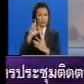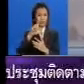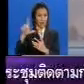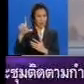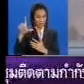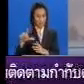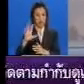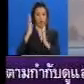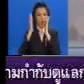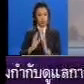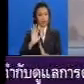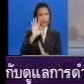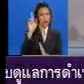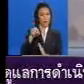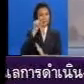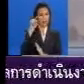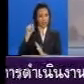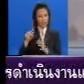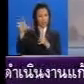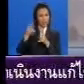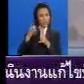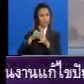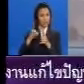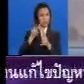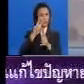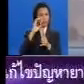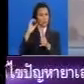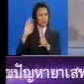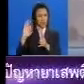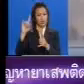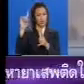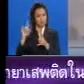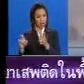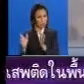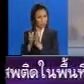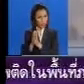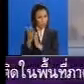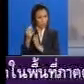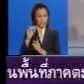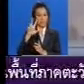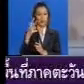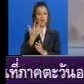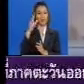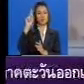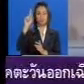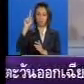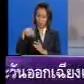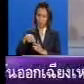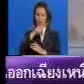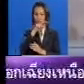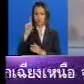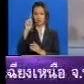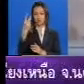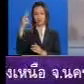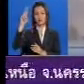า 5% ของประชากรติดเชื้อไข้หวัดใหญ่สายพันธุ์ใหม่ก็จะมีผู้เสียชีวิตอยู่ระหว่าง 3,100 ถึง 11,000 ค